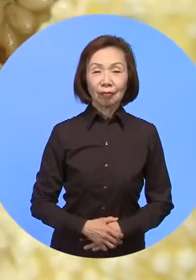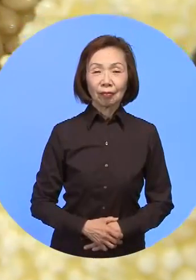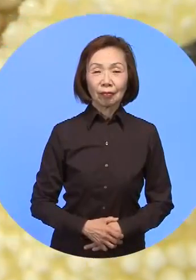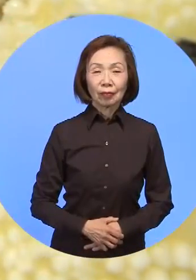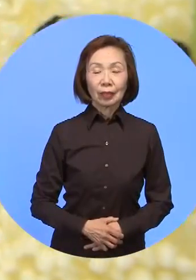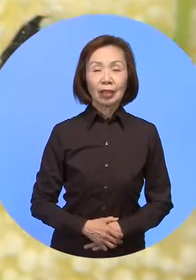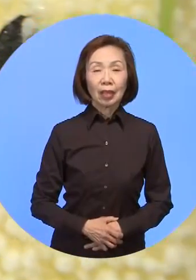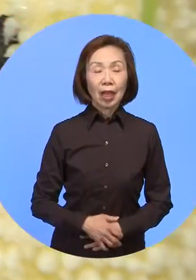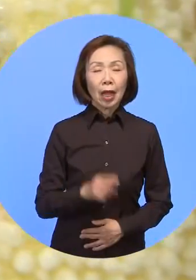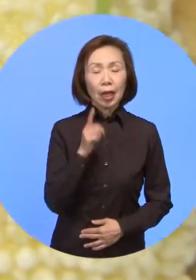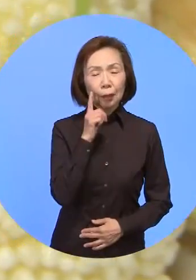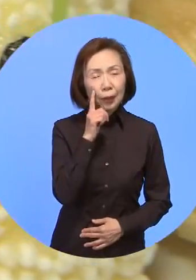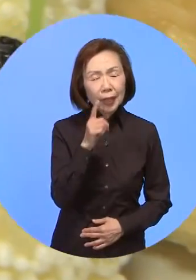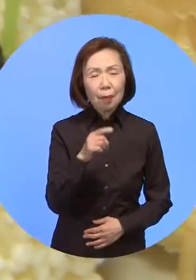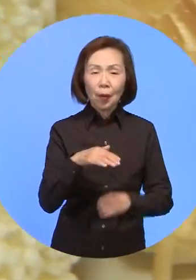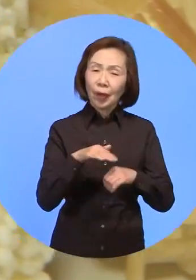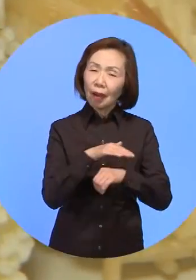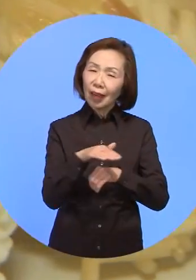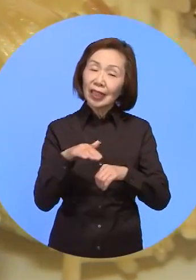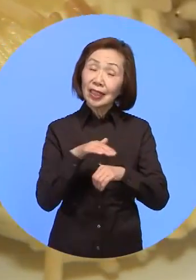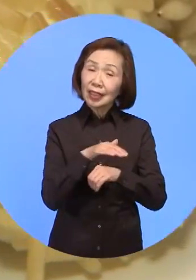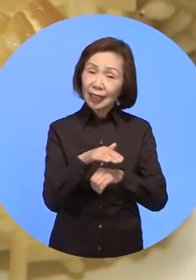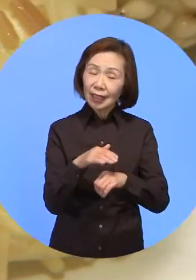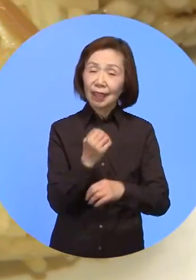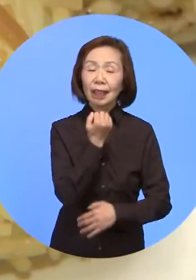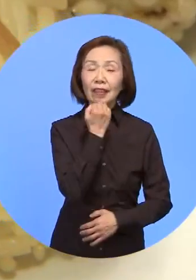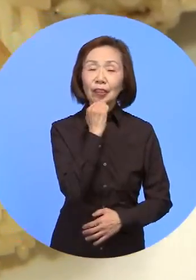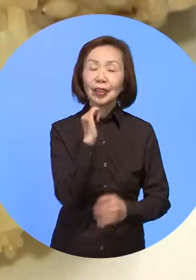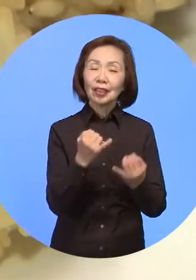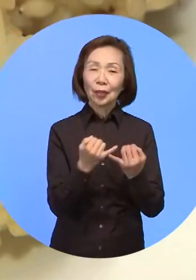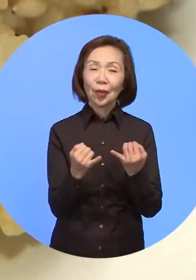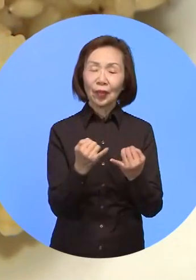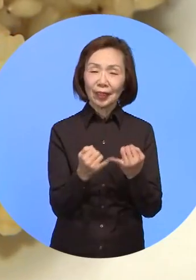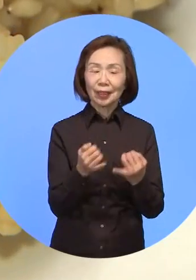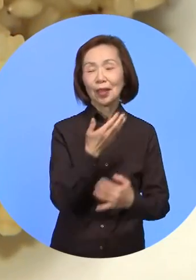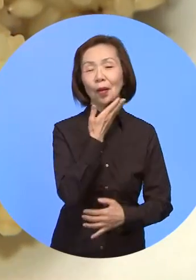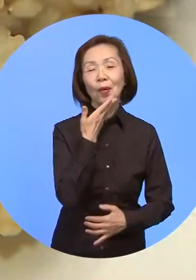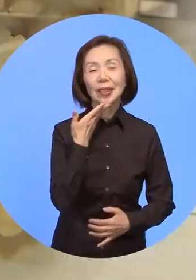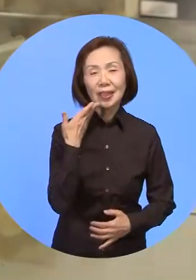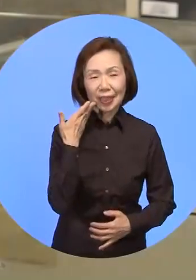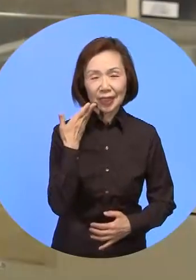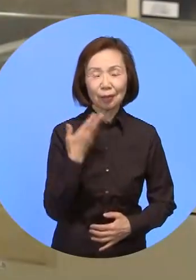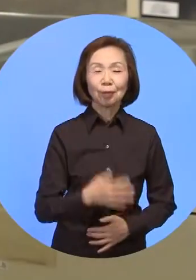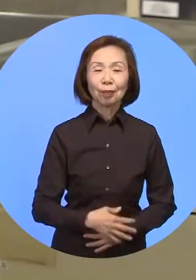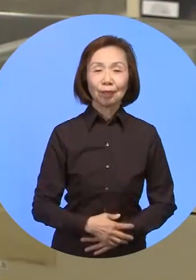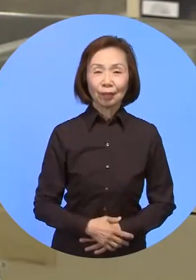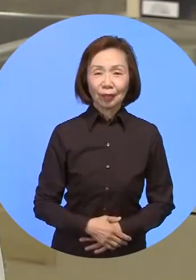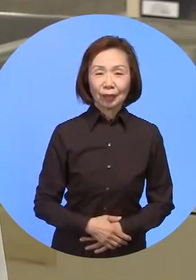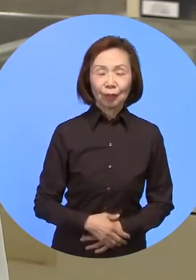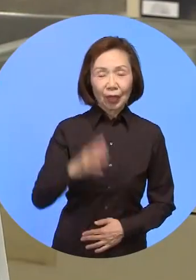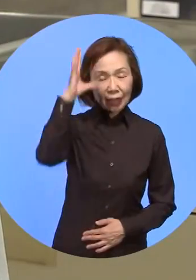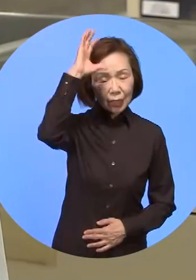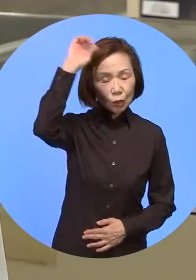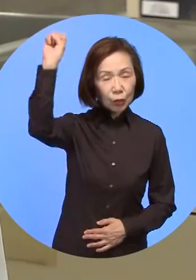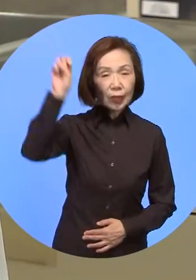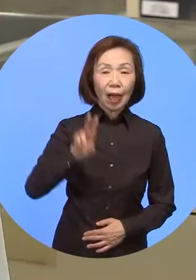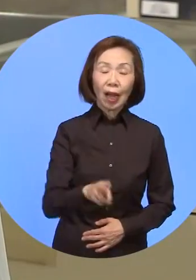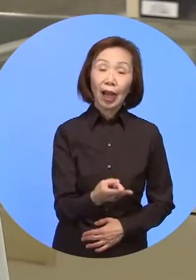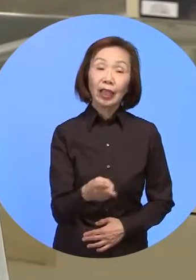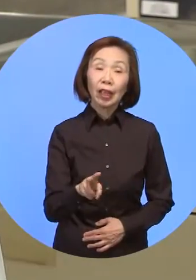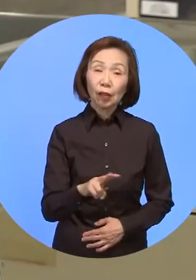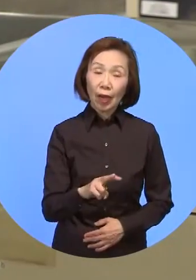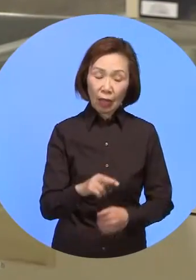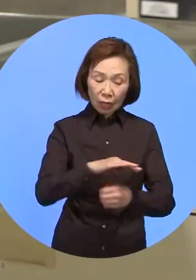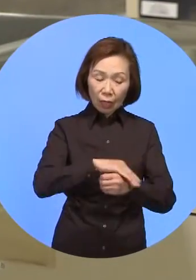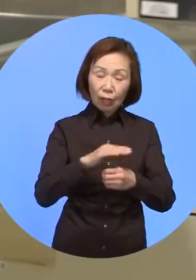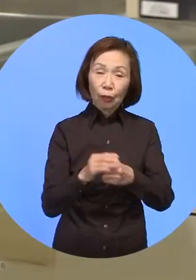見た目にも可愛いですし、中は栗のようにホクホクして美味しいです。 スイタン揚げは衣の種類